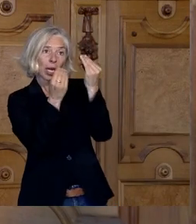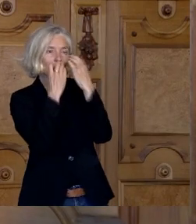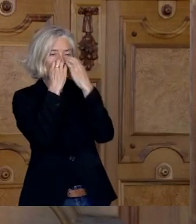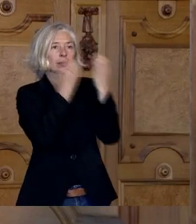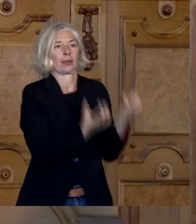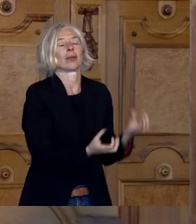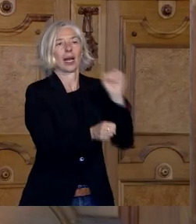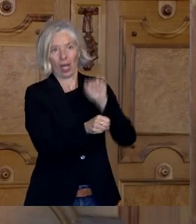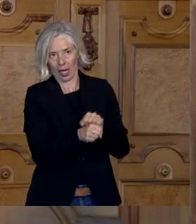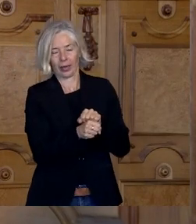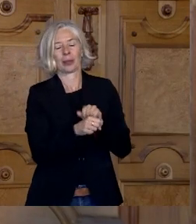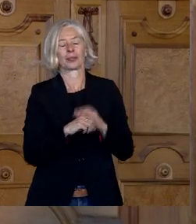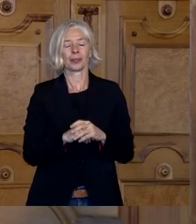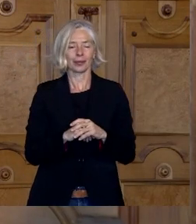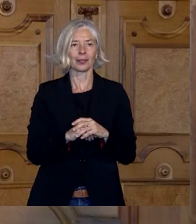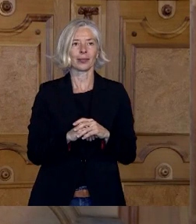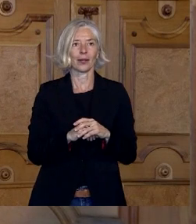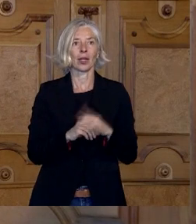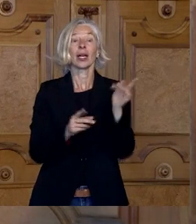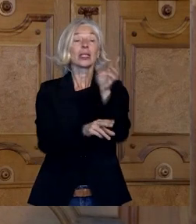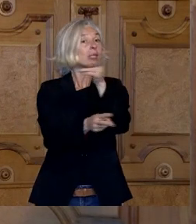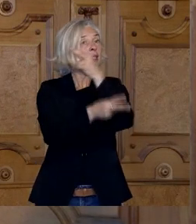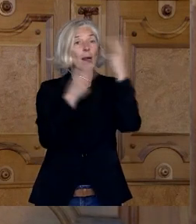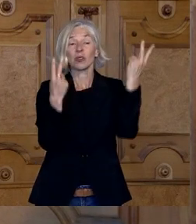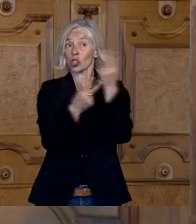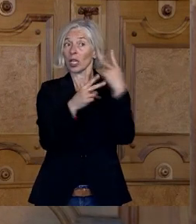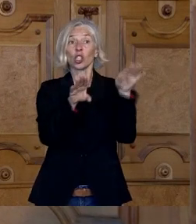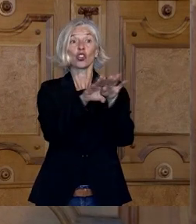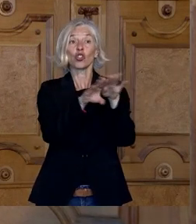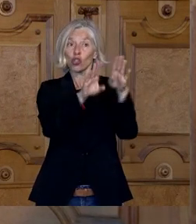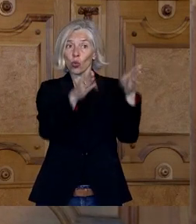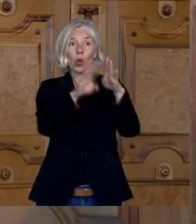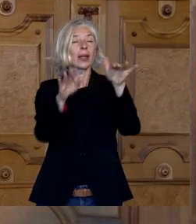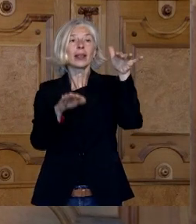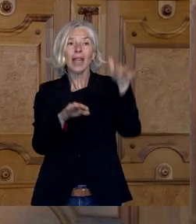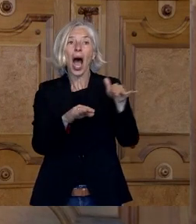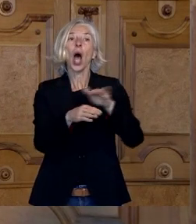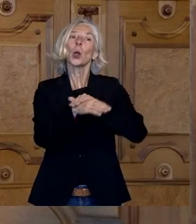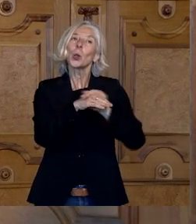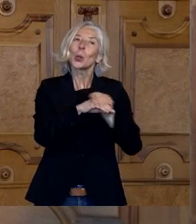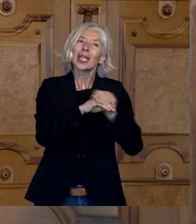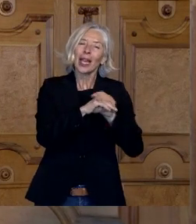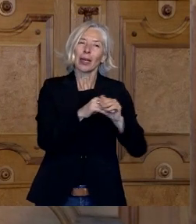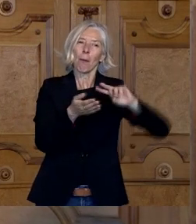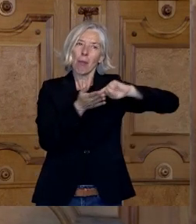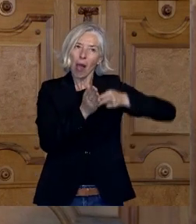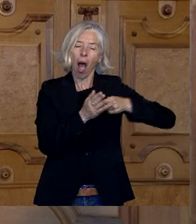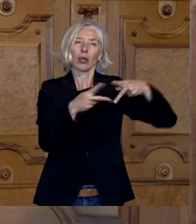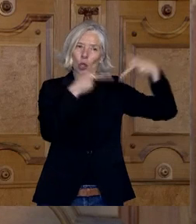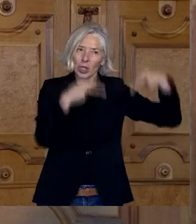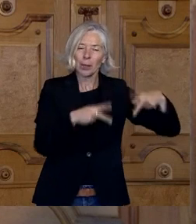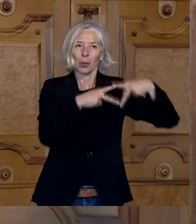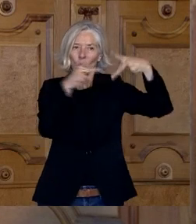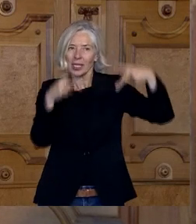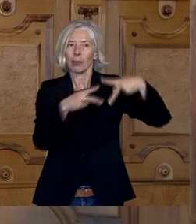Natürlich ist es so, dass alle Schulen einen Hygieneplan erstellt haben und es oberste Priorität natürlich ist, dass